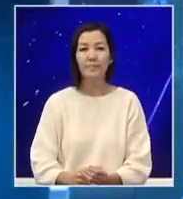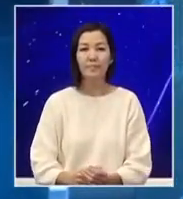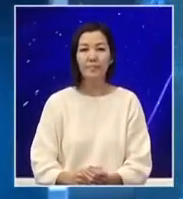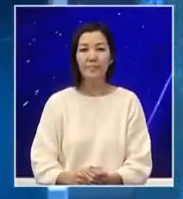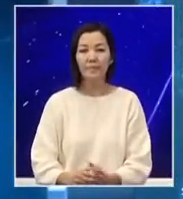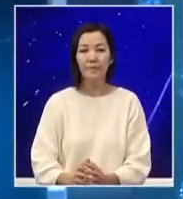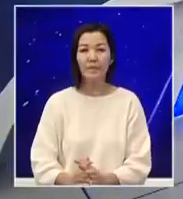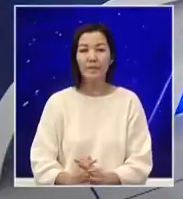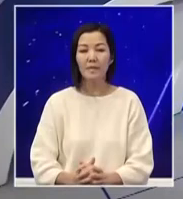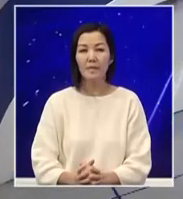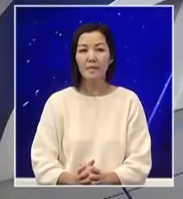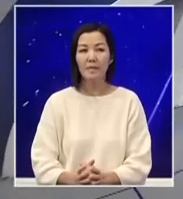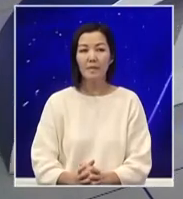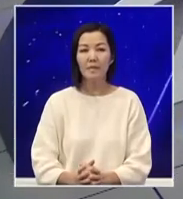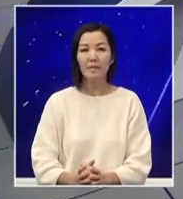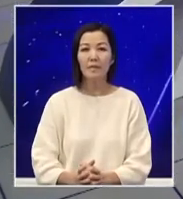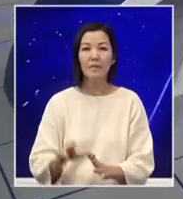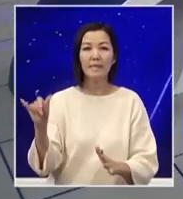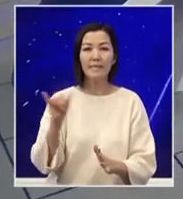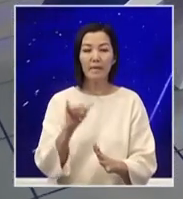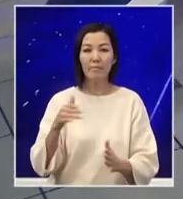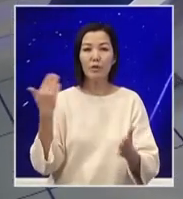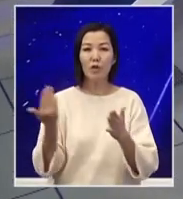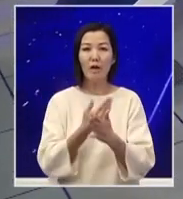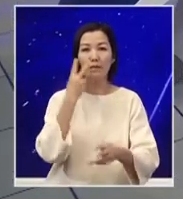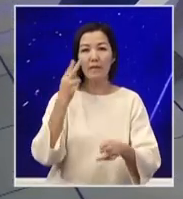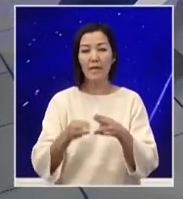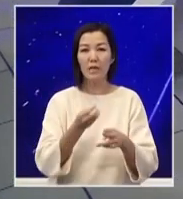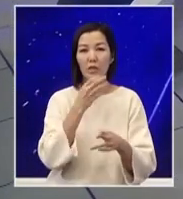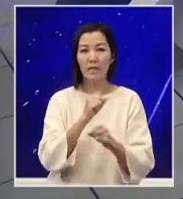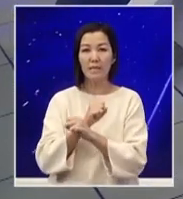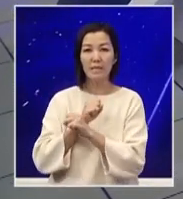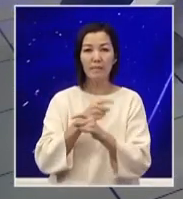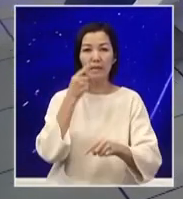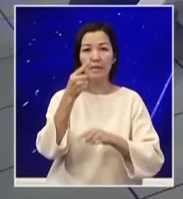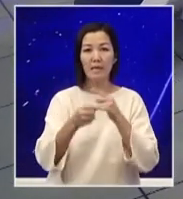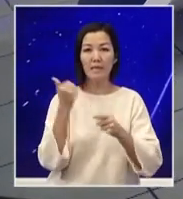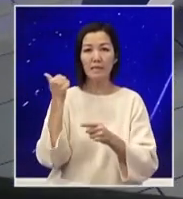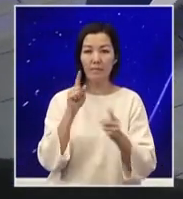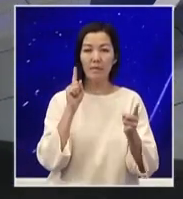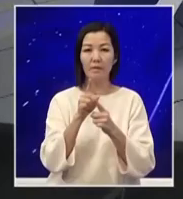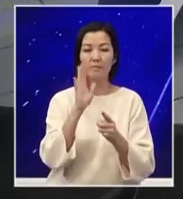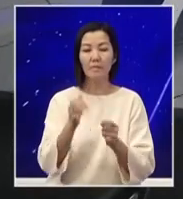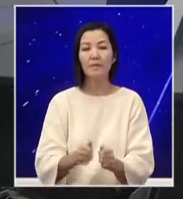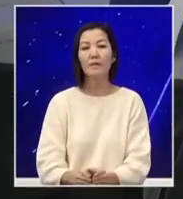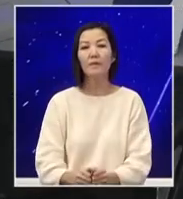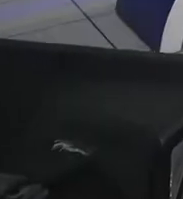Қапшағай қаласынан. Қадірменді көрермен, бүгінге осы дүйсенбі, амандықта саулықта қауышамыз.